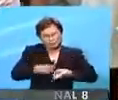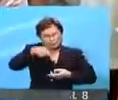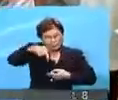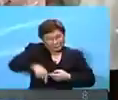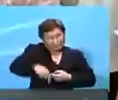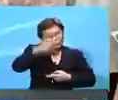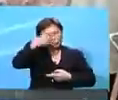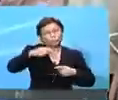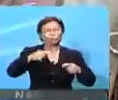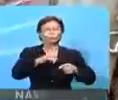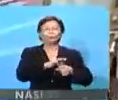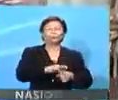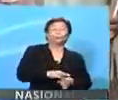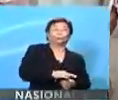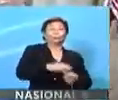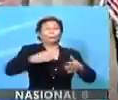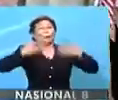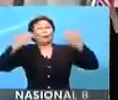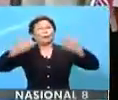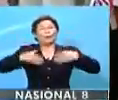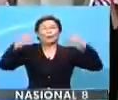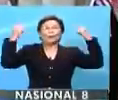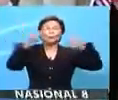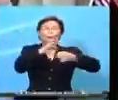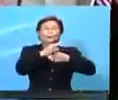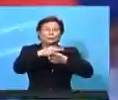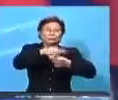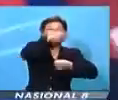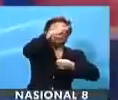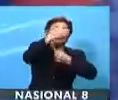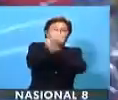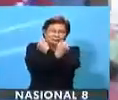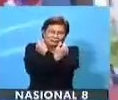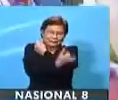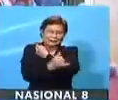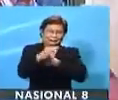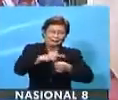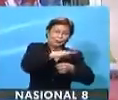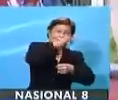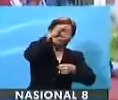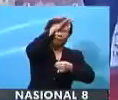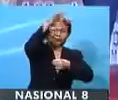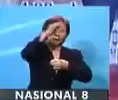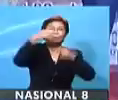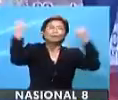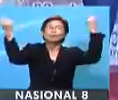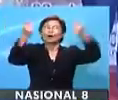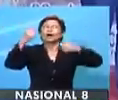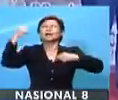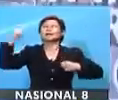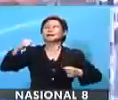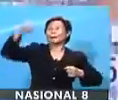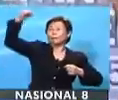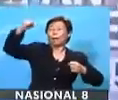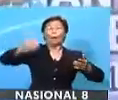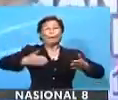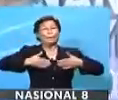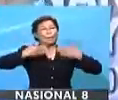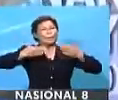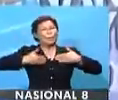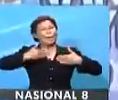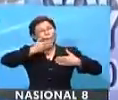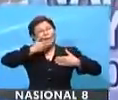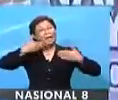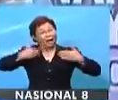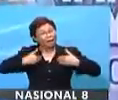bagi menyemarakkan semangat patriotisme. Semangat meraikan Bulan Kebangsaan bukan sahaja meriah dalam kalangan belia,